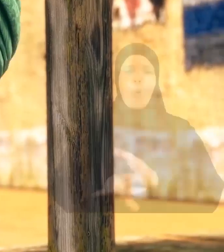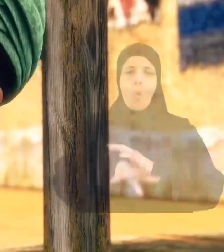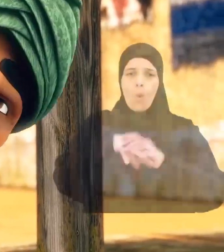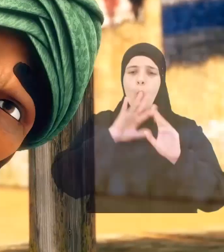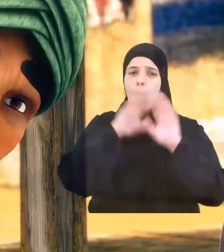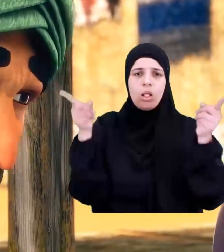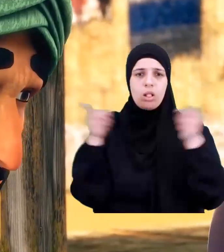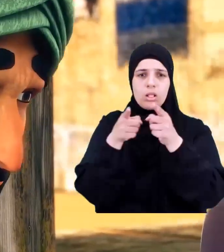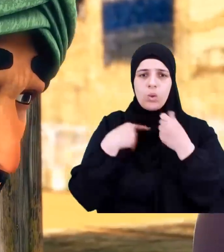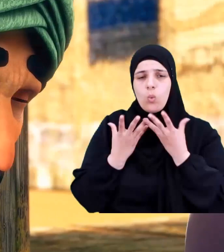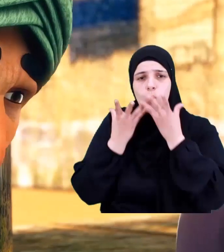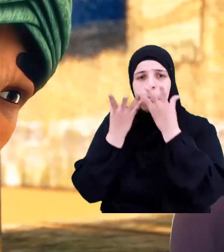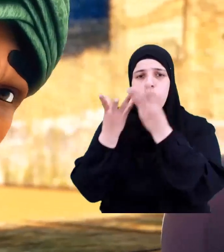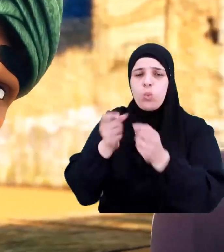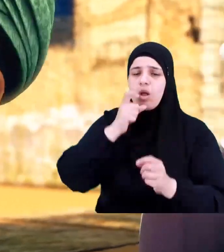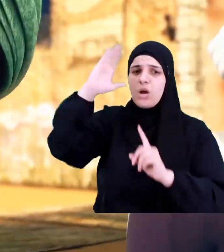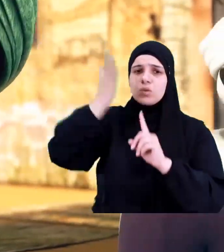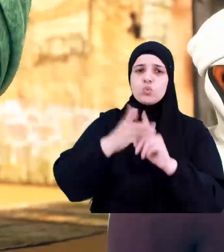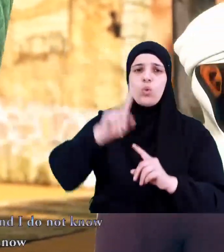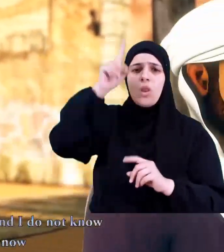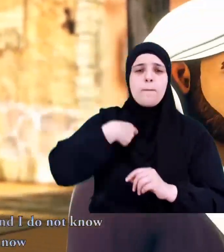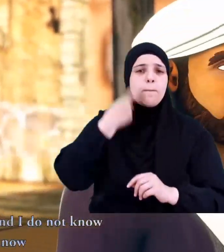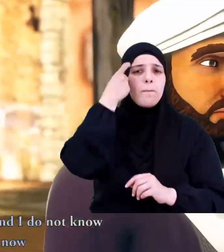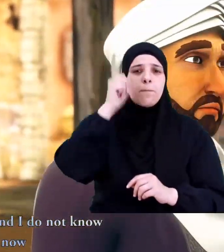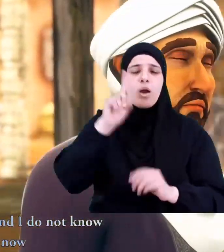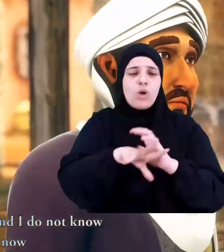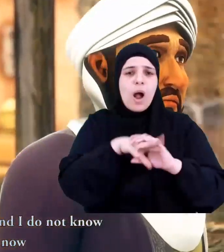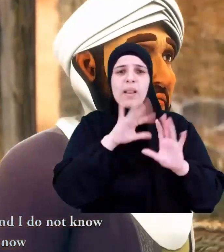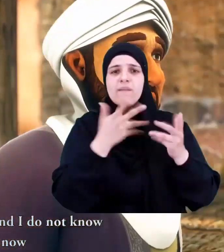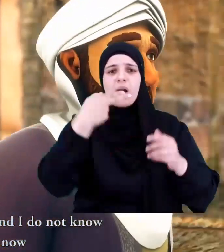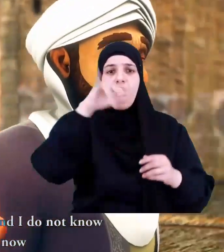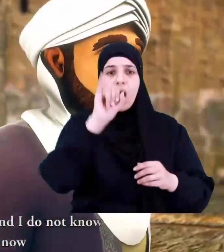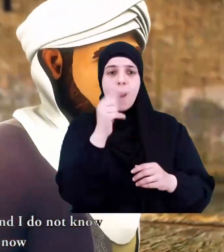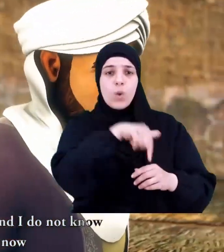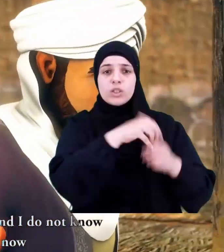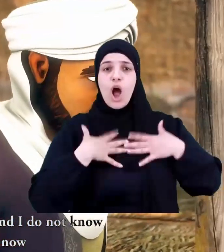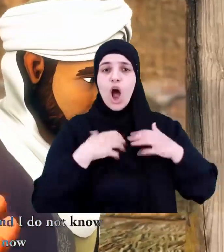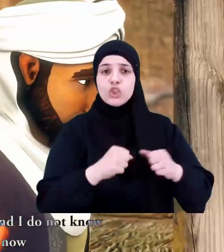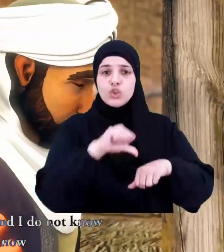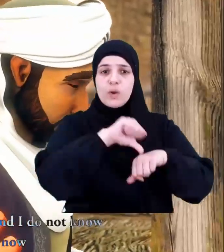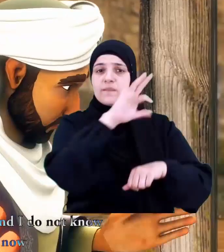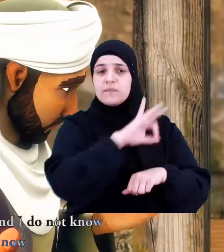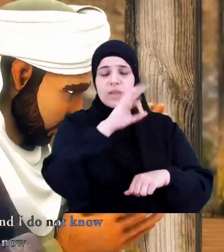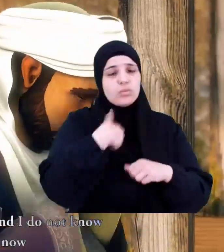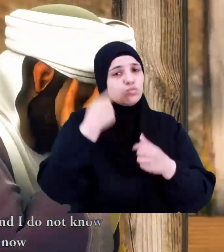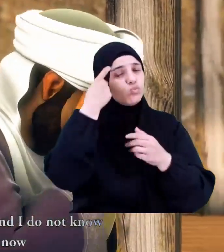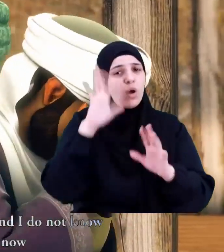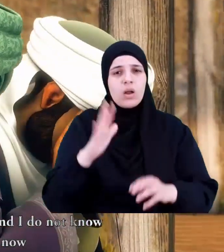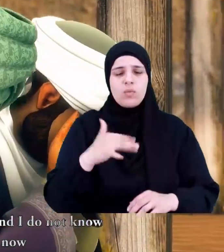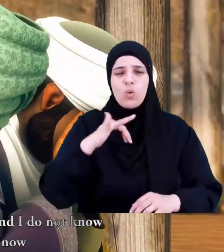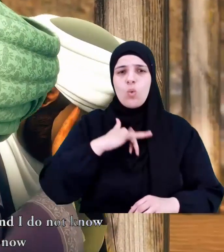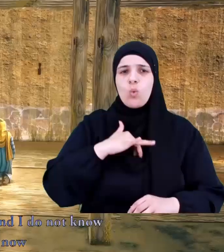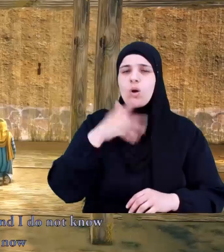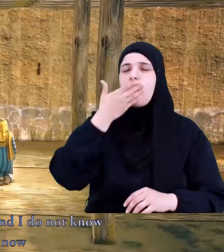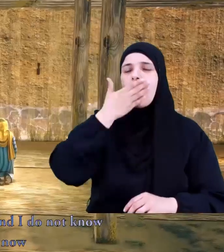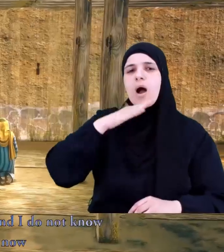هذا ما حدث يا رسول الله، ولا أعرف ماذا حدث لعمرو بن أمية الآن. وقد